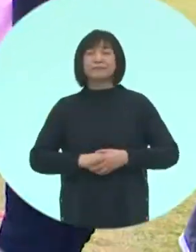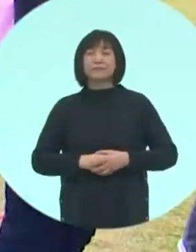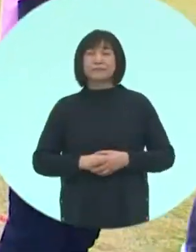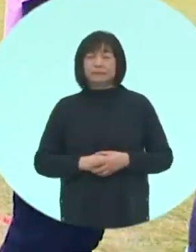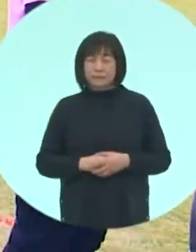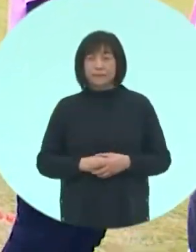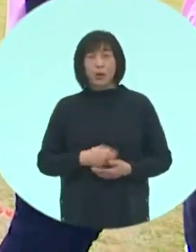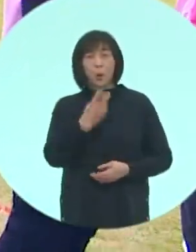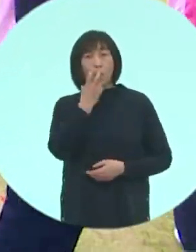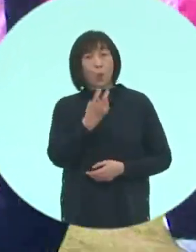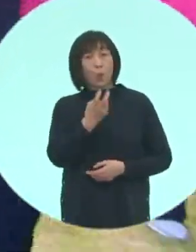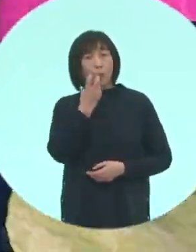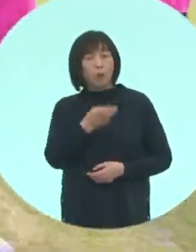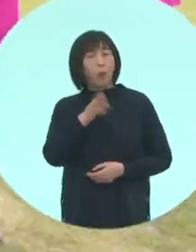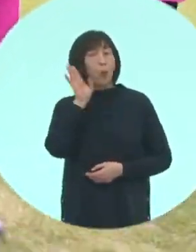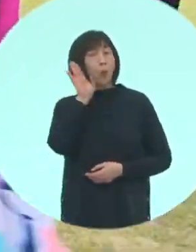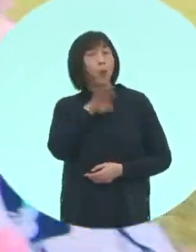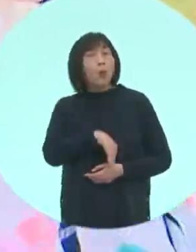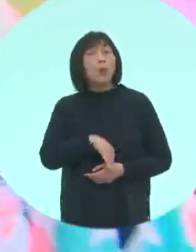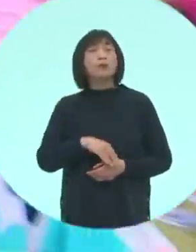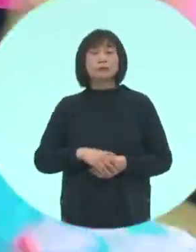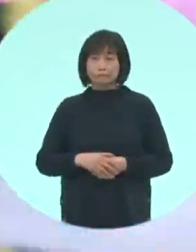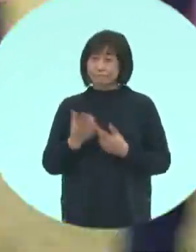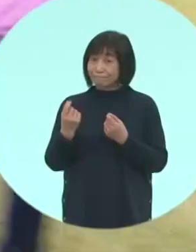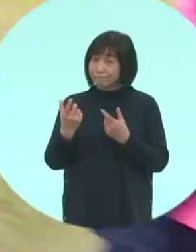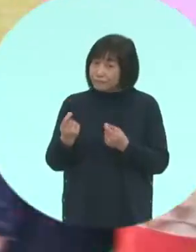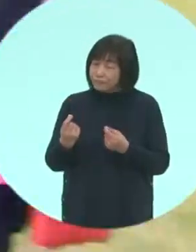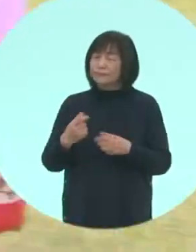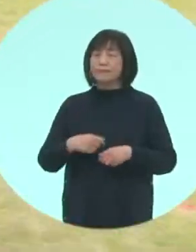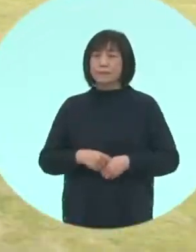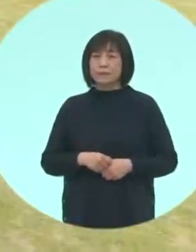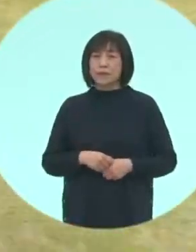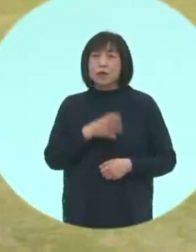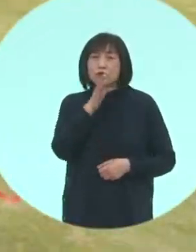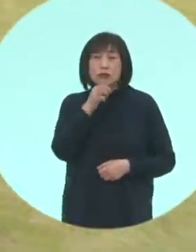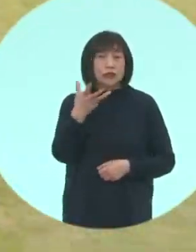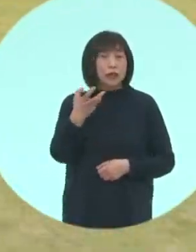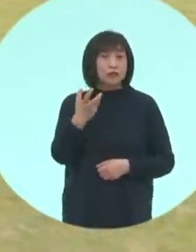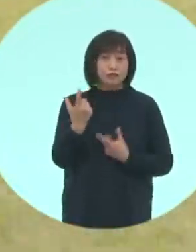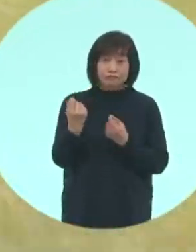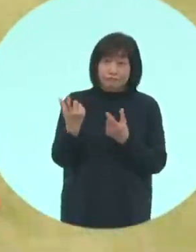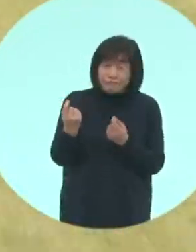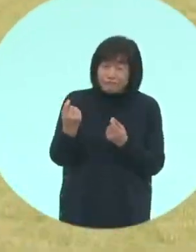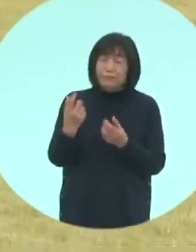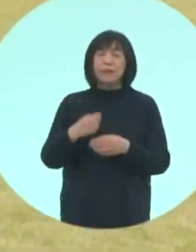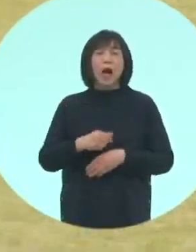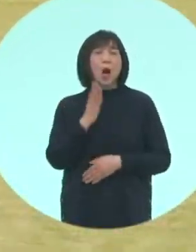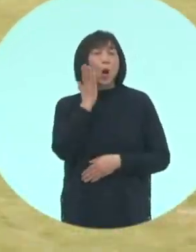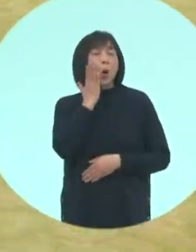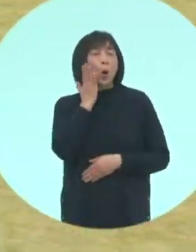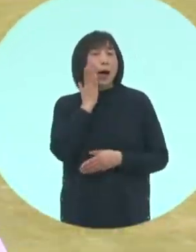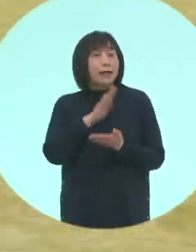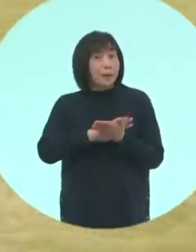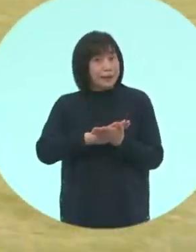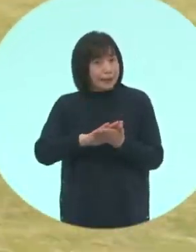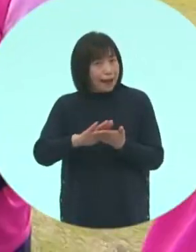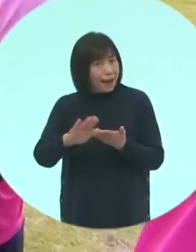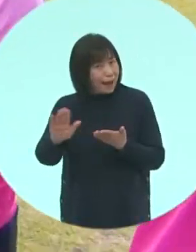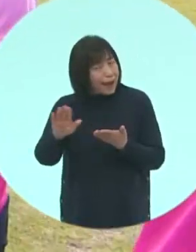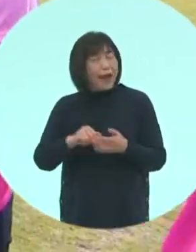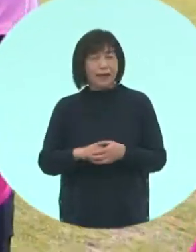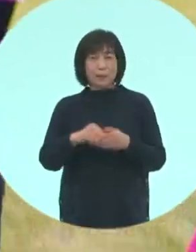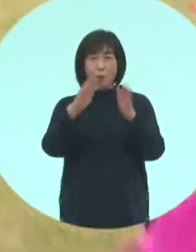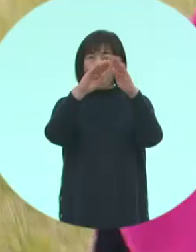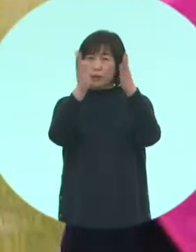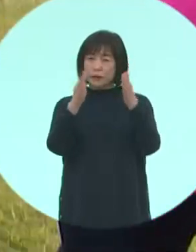息一つ切れてないしね。お母さんもうすぐ80っておっしゃってましたけど、もうこの肌の綺麗なこと、もうだって姿